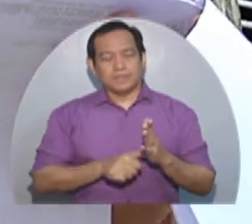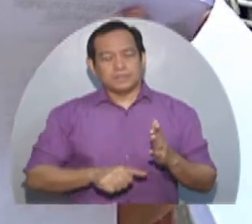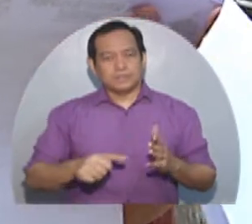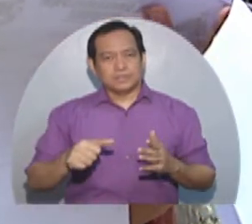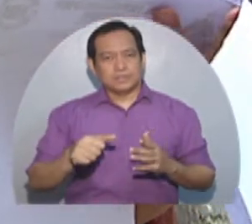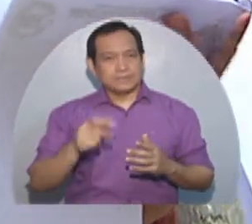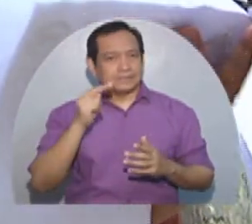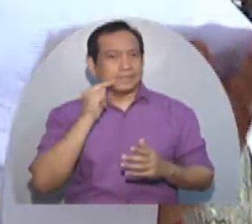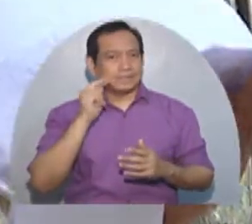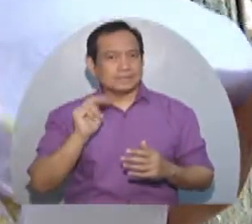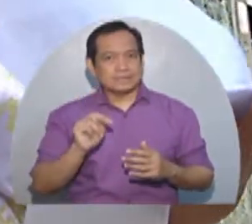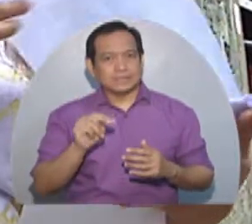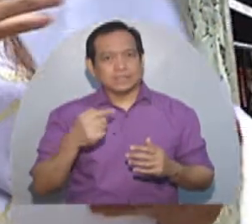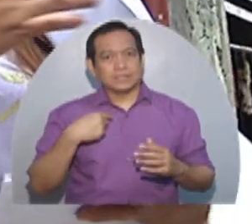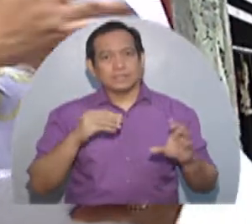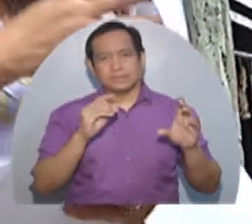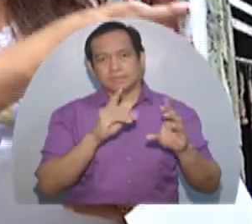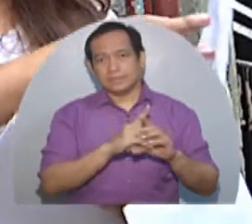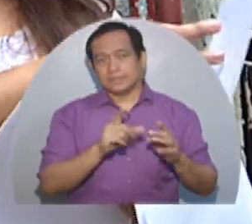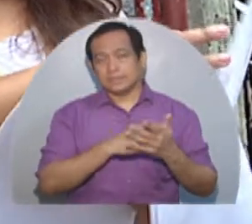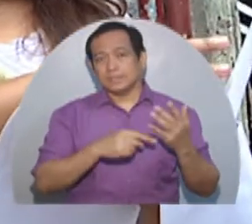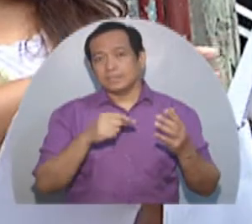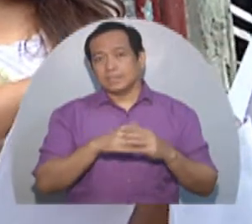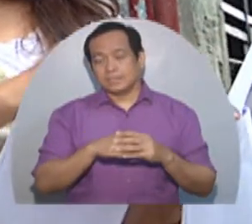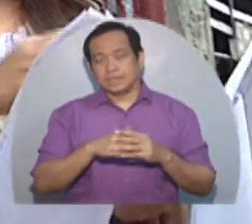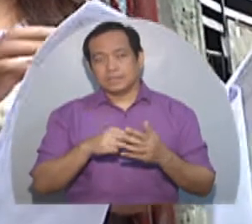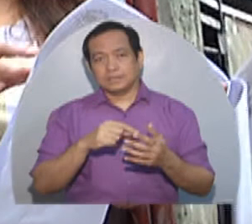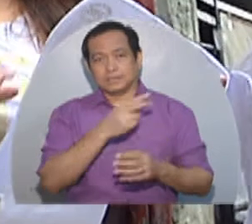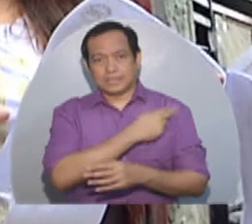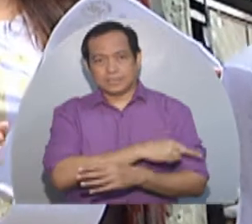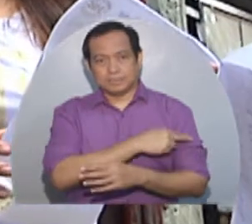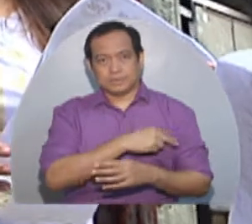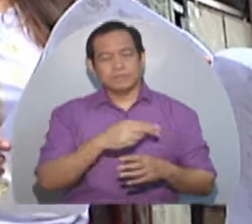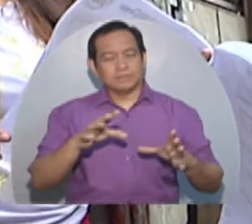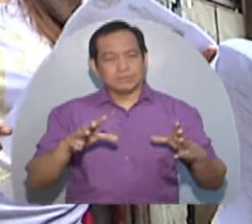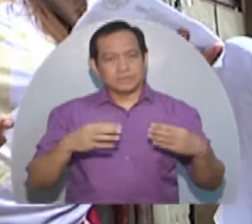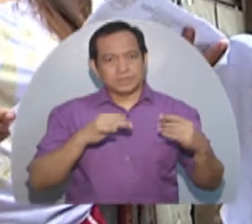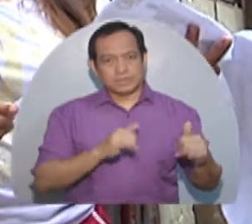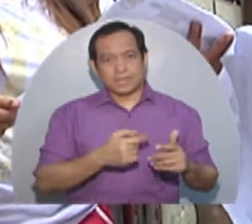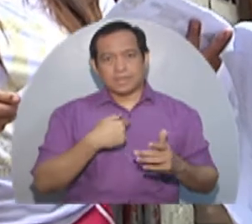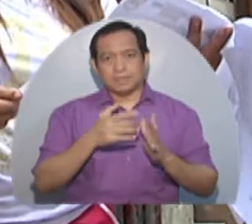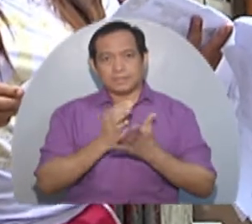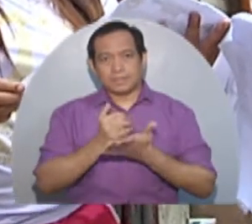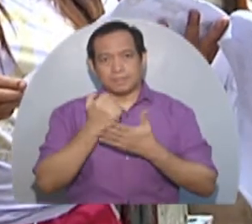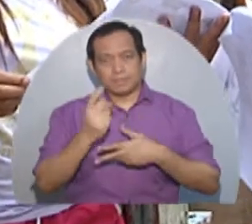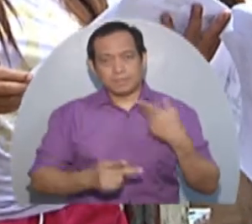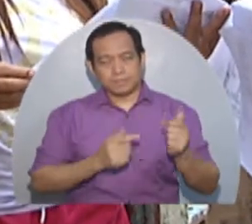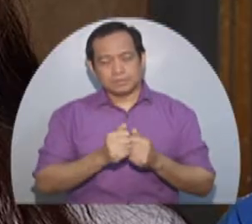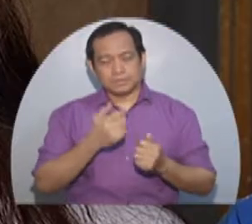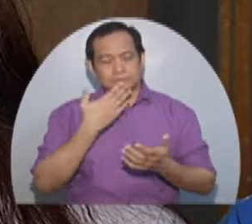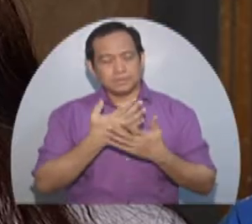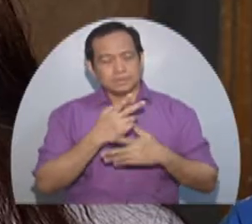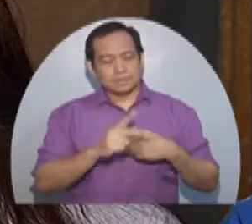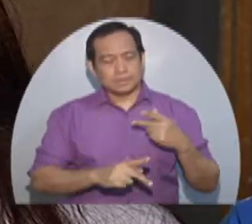Nets, kailangan muna nila na mag-deposito sa ospital para ma-admit siya. Nanawagan po ako sa may